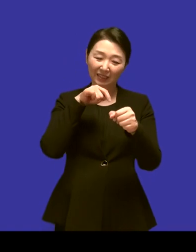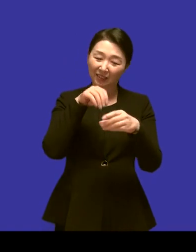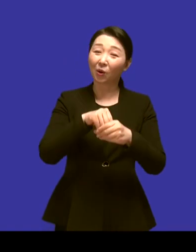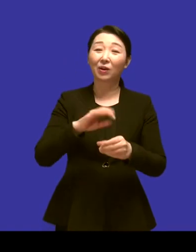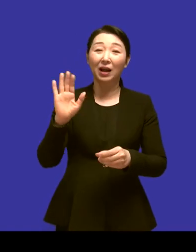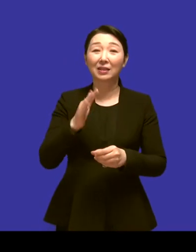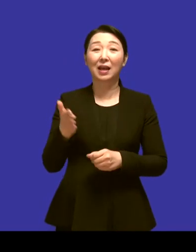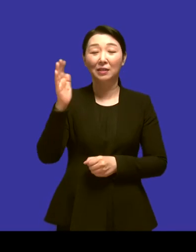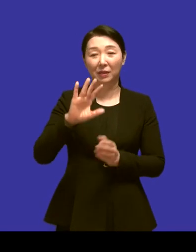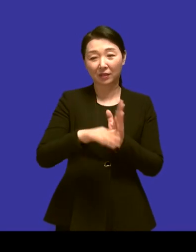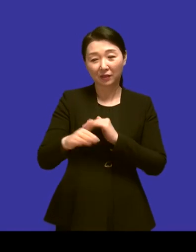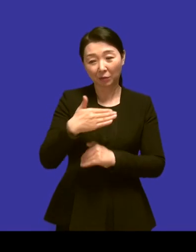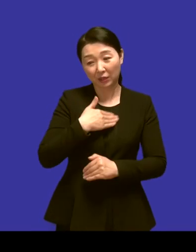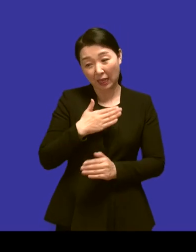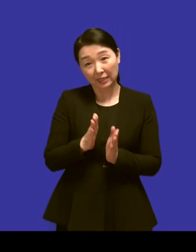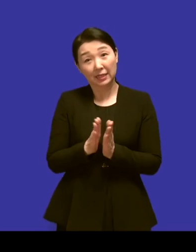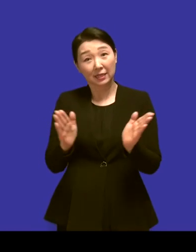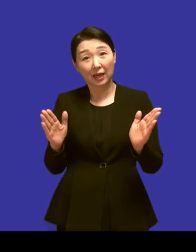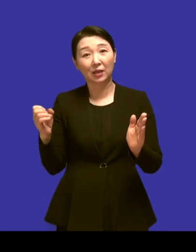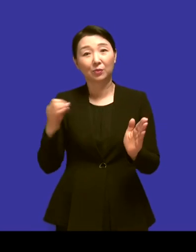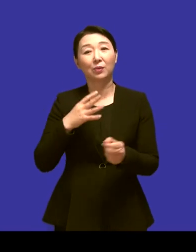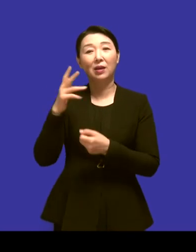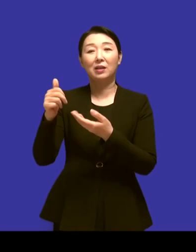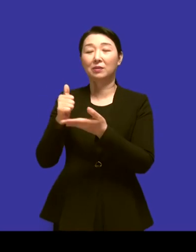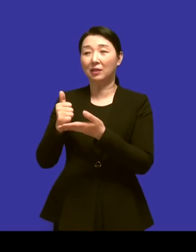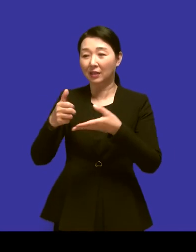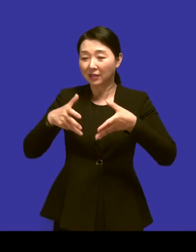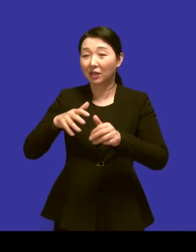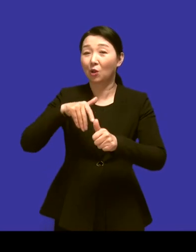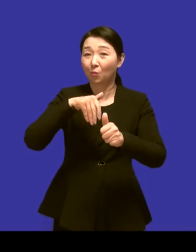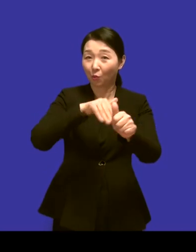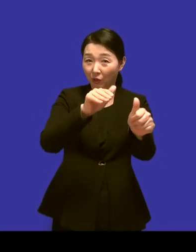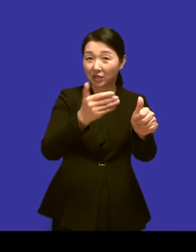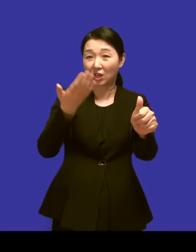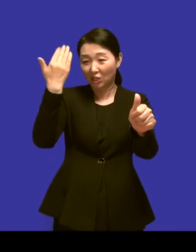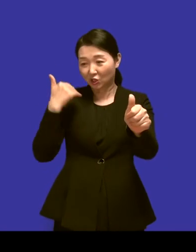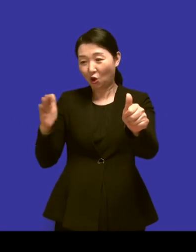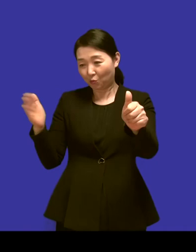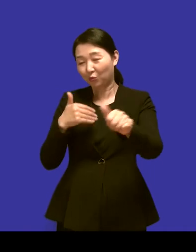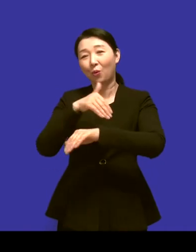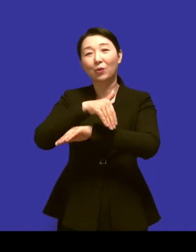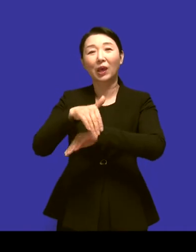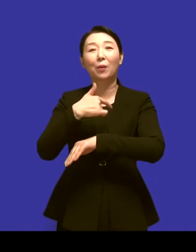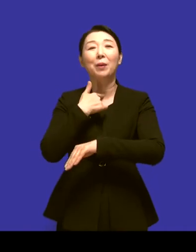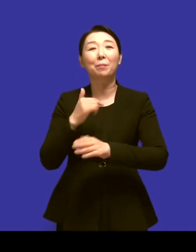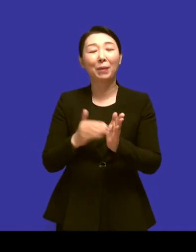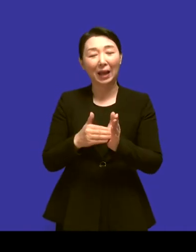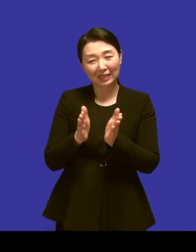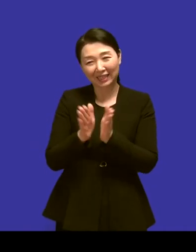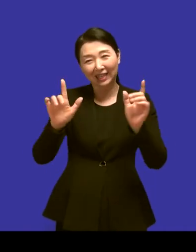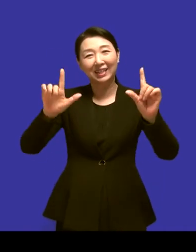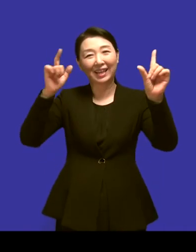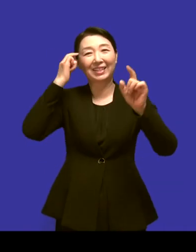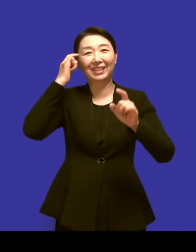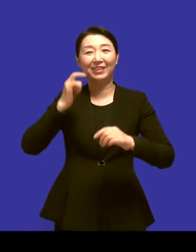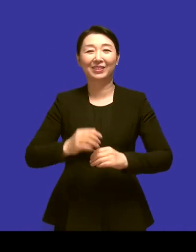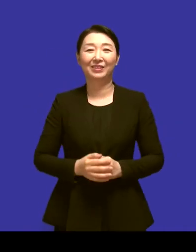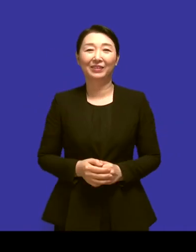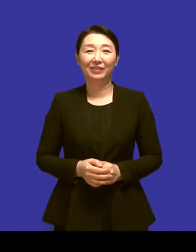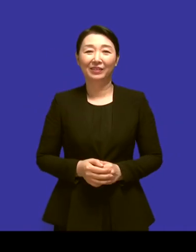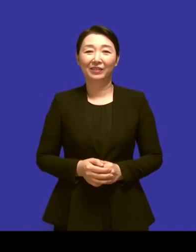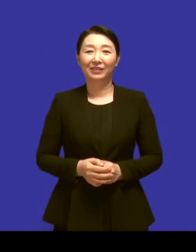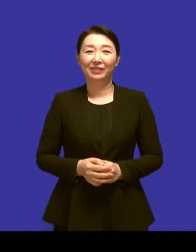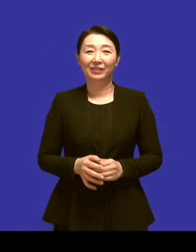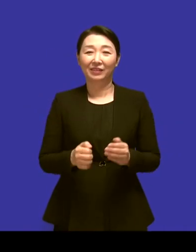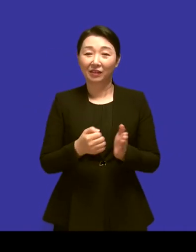예. 이제 제가 시작이 되고 이제 하나님께서 저를 세상에 보내시기 전부터 계획하셨던 일이 시작하는 날이라 생각이 들어서 그래서